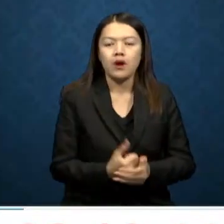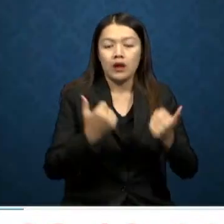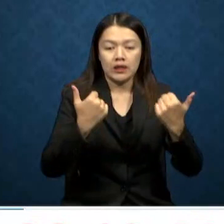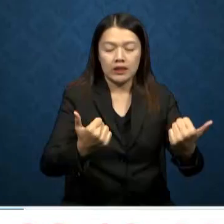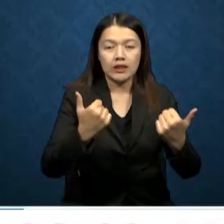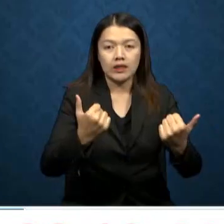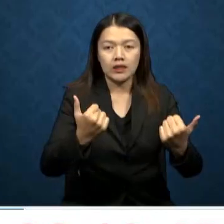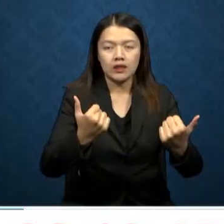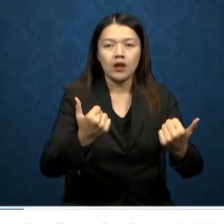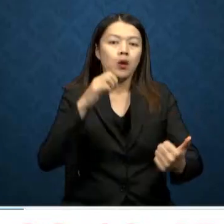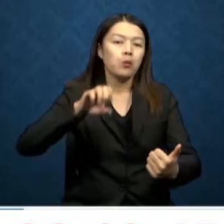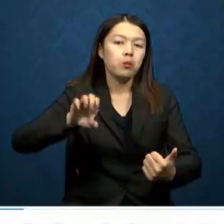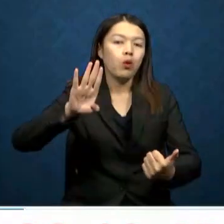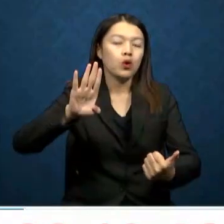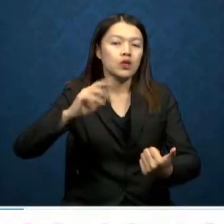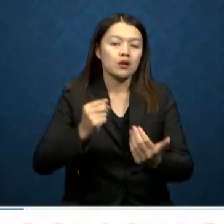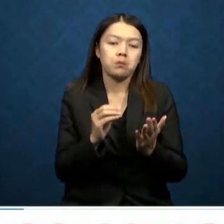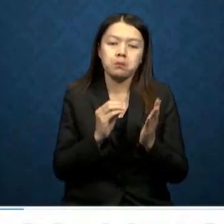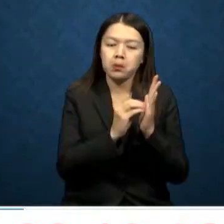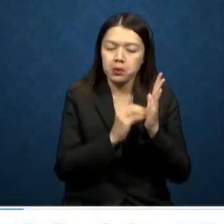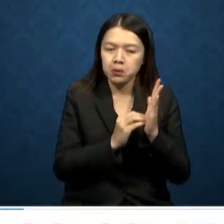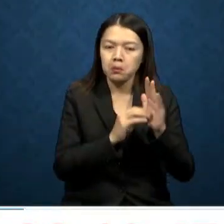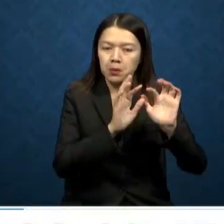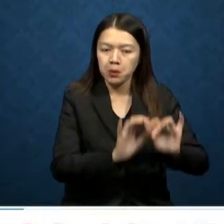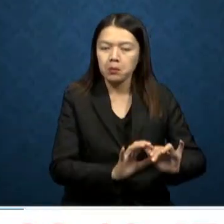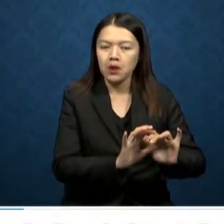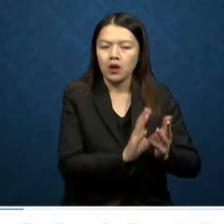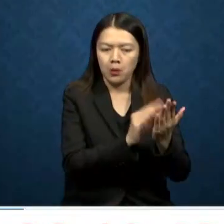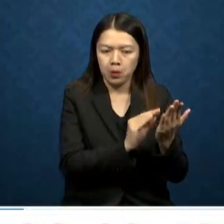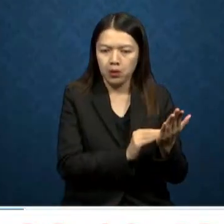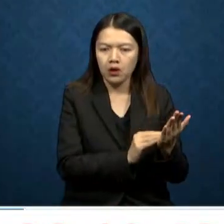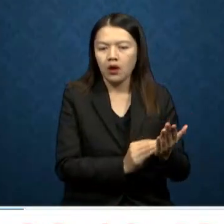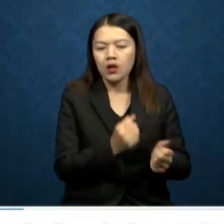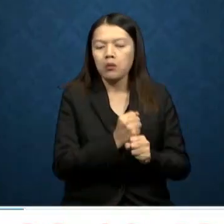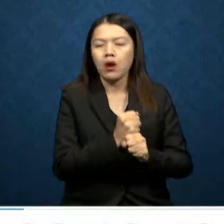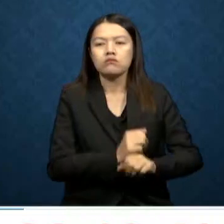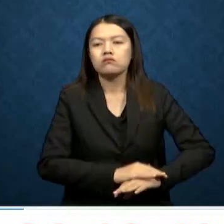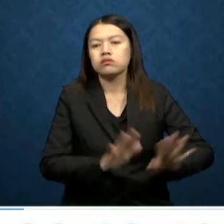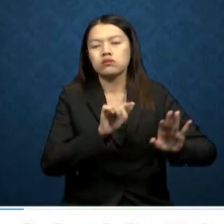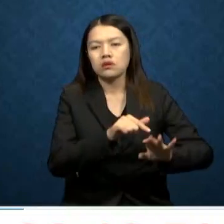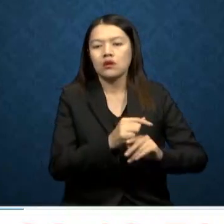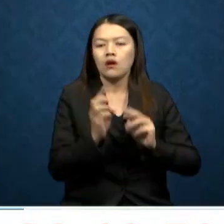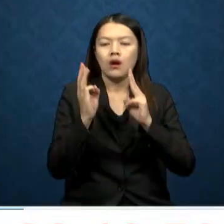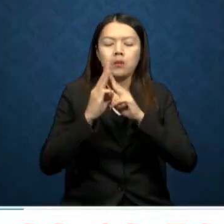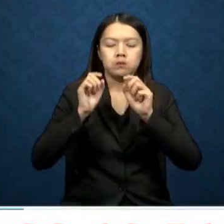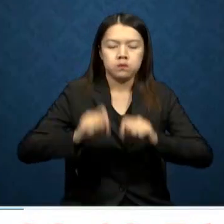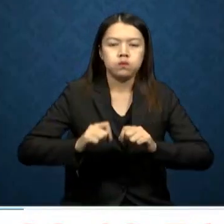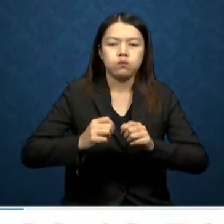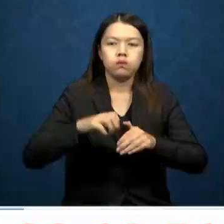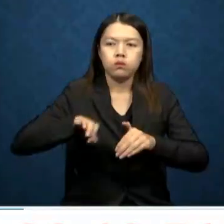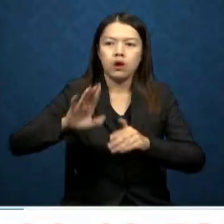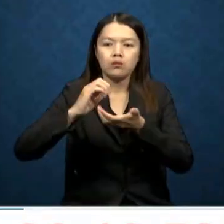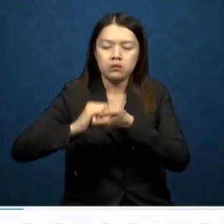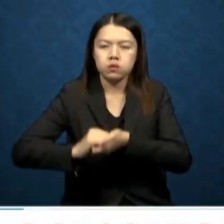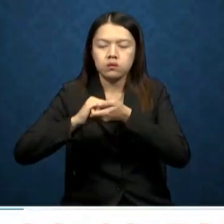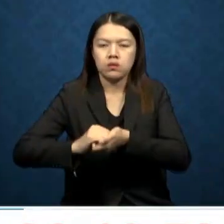ปัจจุบันบริษัทที่ถูกขึ้นทะเบียนเป็นผู้ทิ้งงานจะดำเนินการจดทะเบียนร่วมกับบริษัทอื่นใน